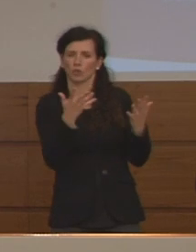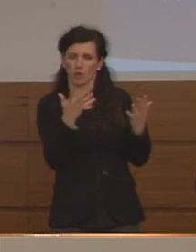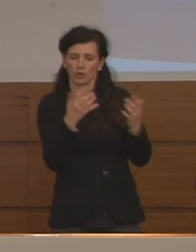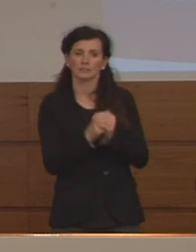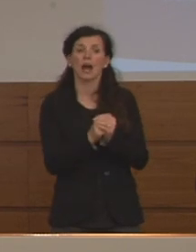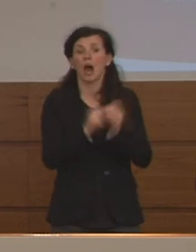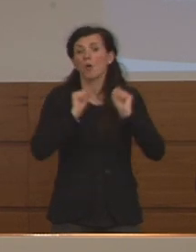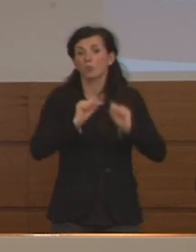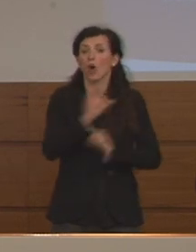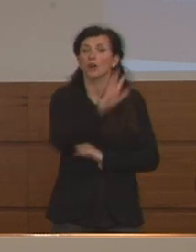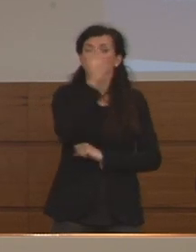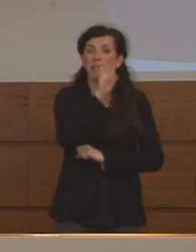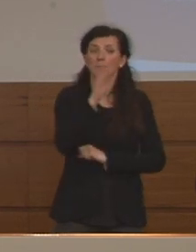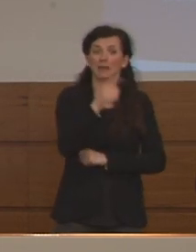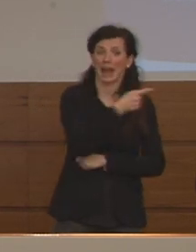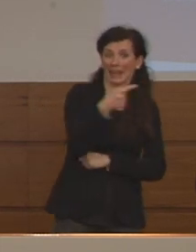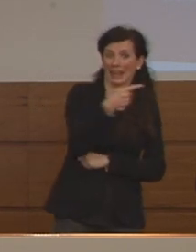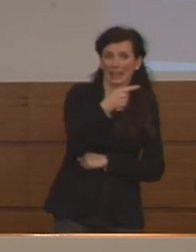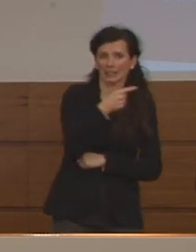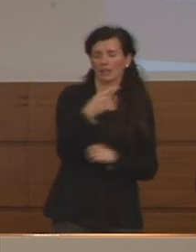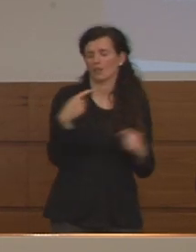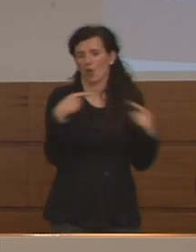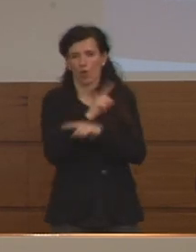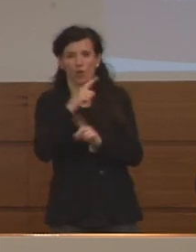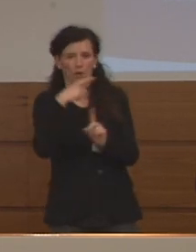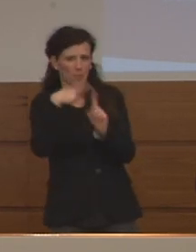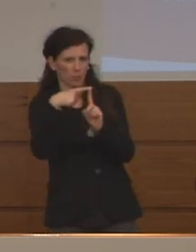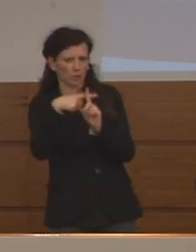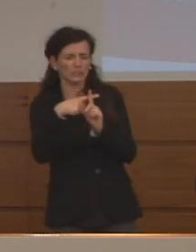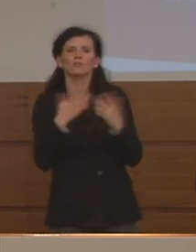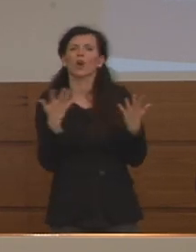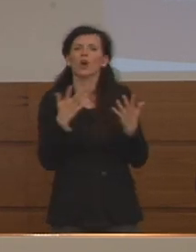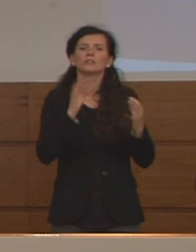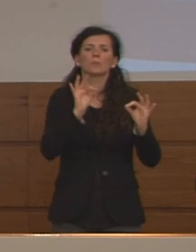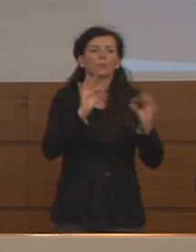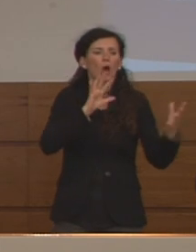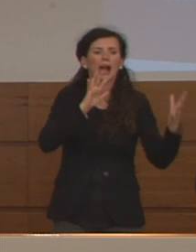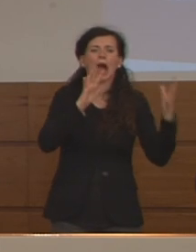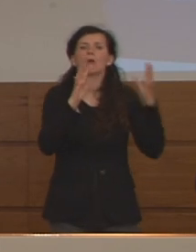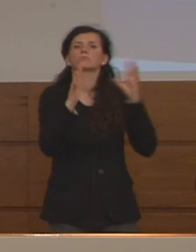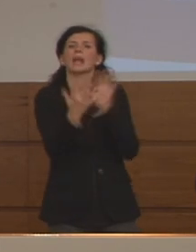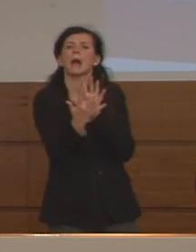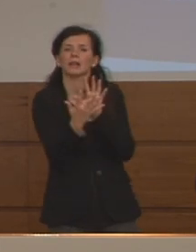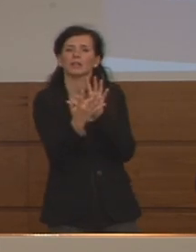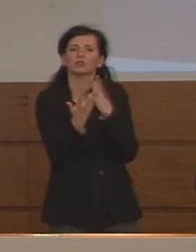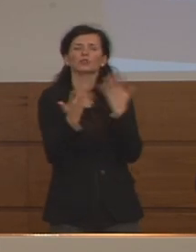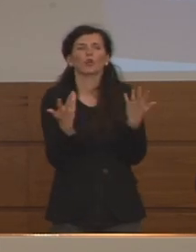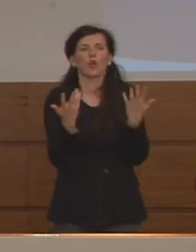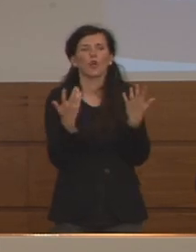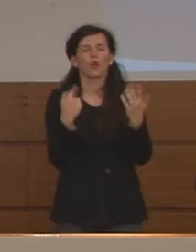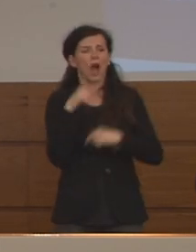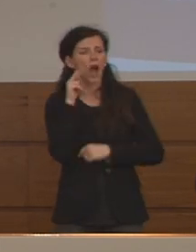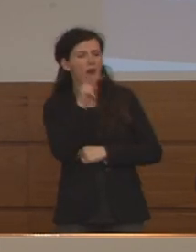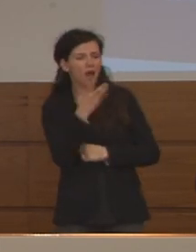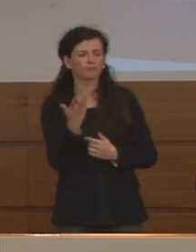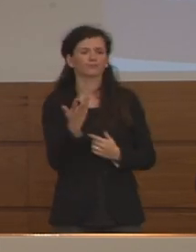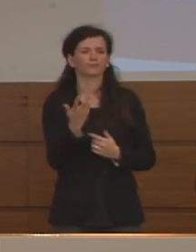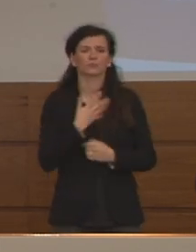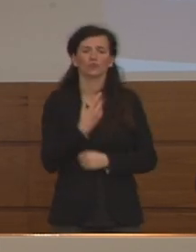di negativo in realtà è positivo cioè le voluti vita il cambiamento hanno talvolta si dice ah ma vengono fatte nuove norme